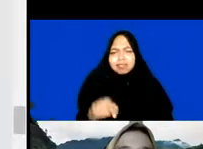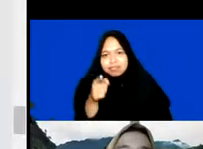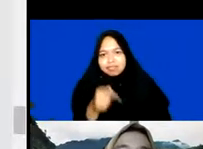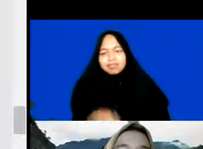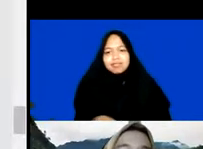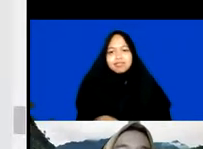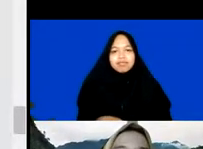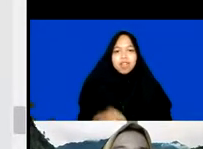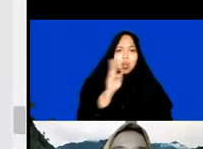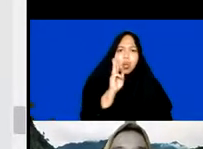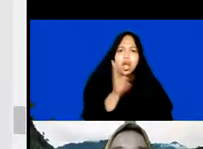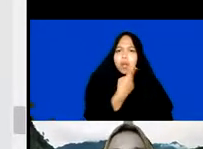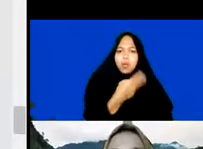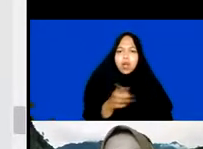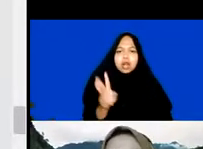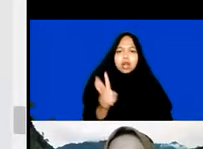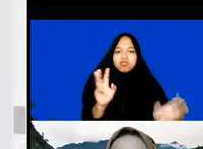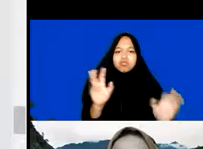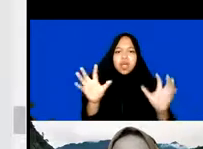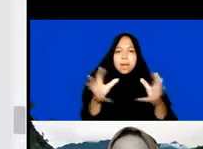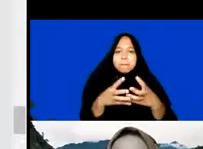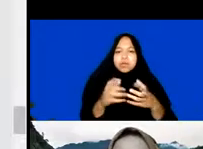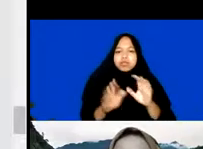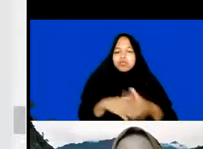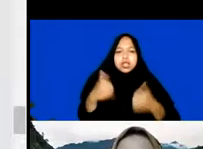warna-warnanya juga menggunakan warna-warna yang gelap.